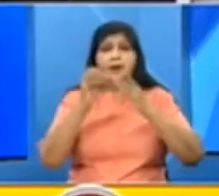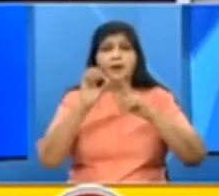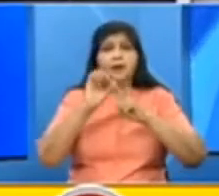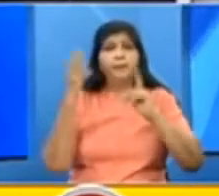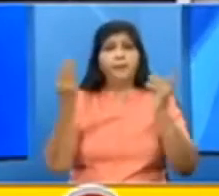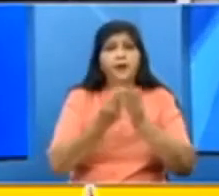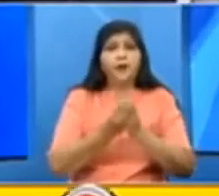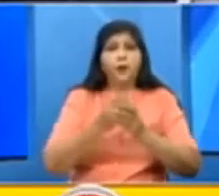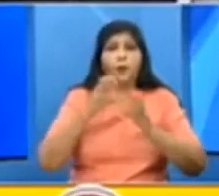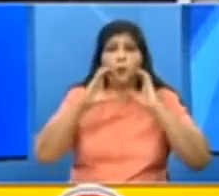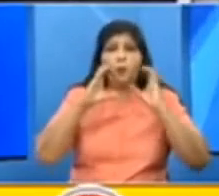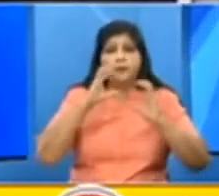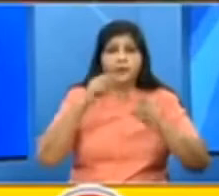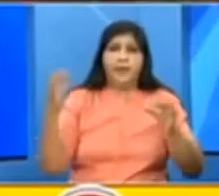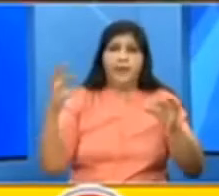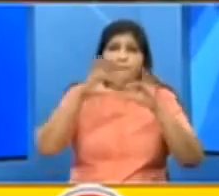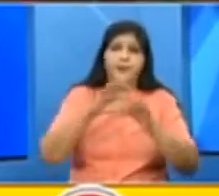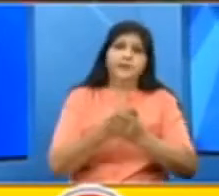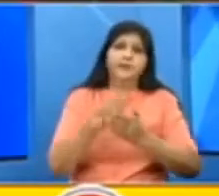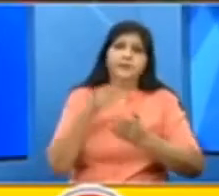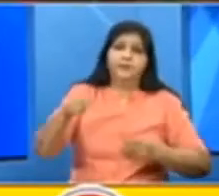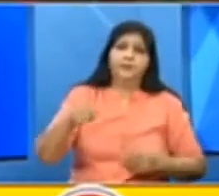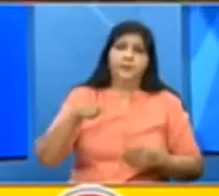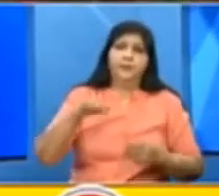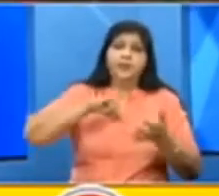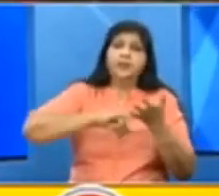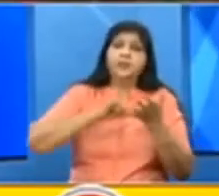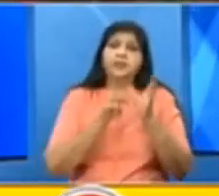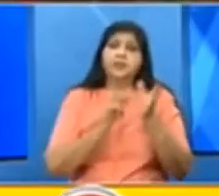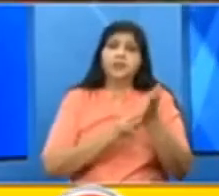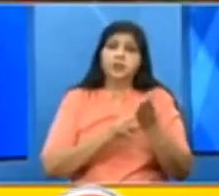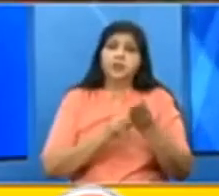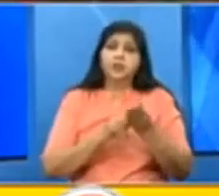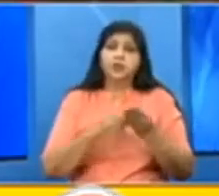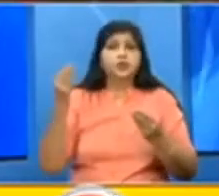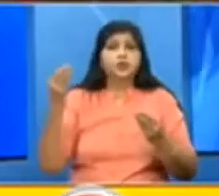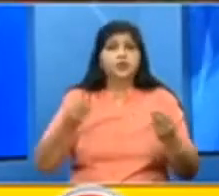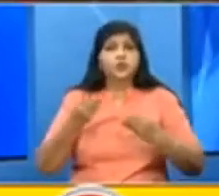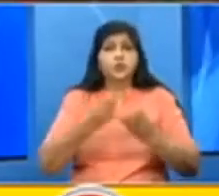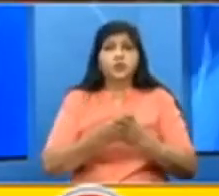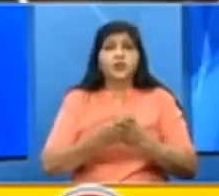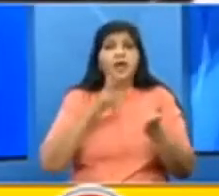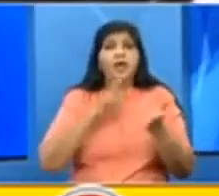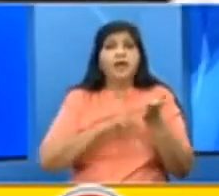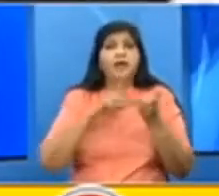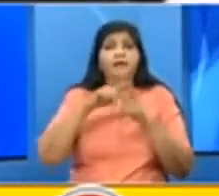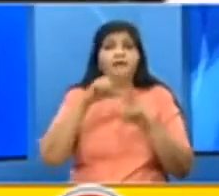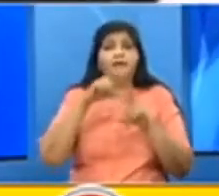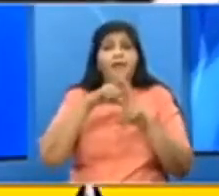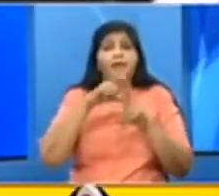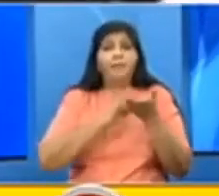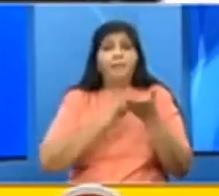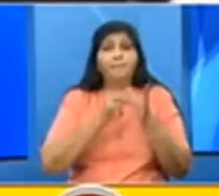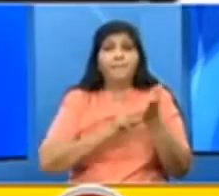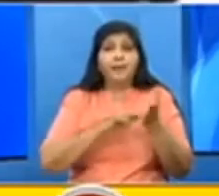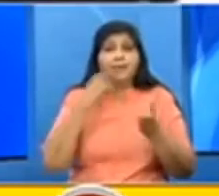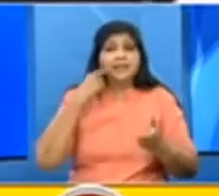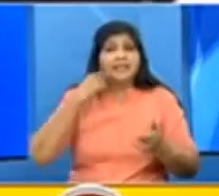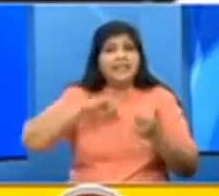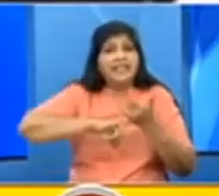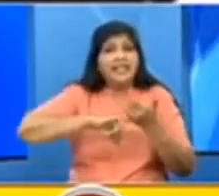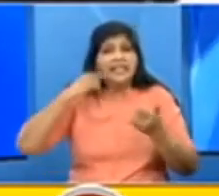श्री चंद्रिका प्रसाद संतोखी जी ने शपथ की शुरुआत वेद मंत्रों के साथ की। वे संस्कृत में